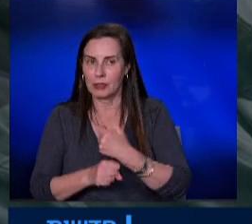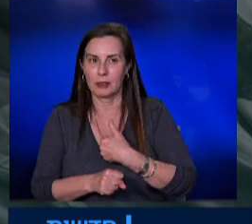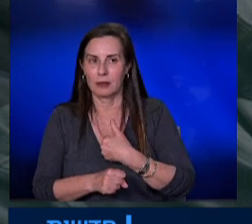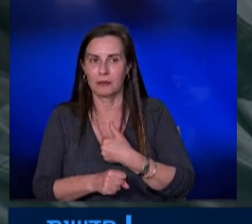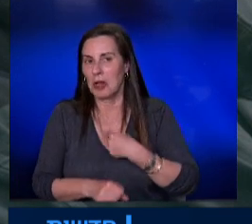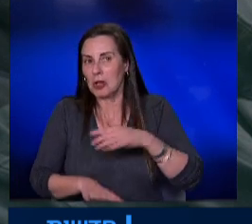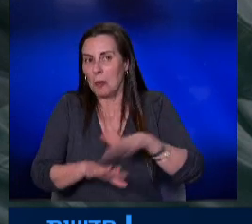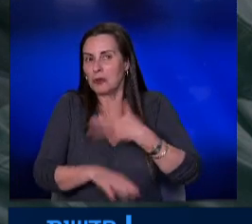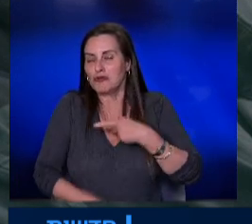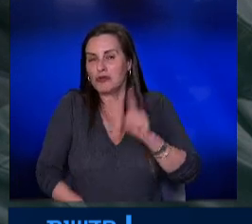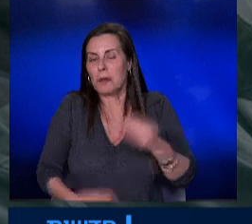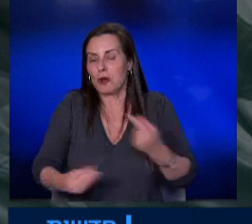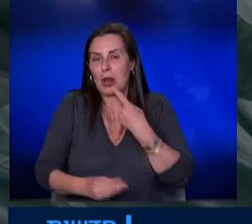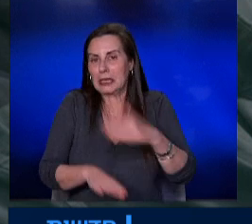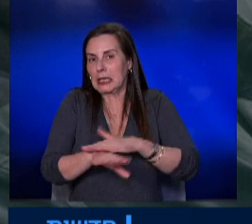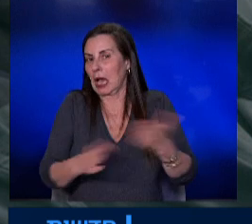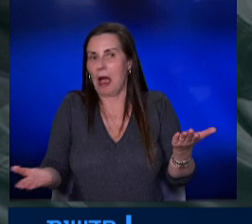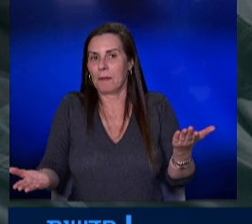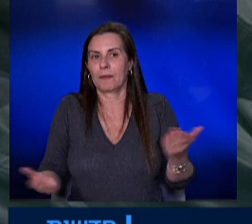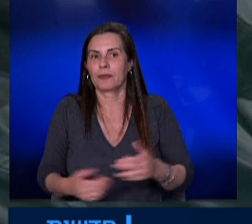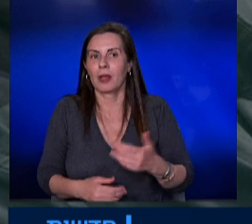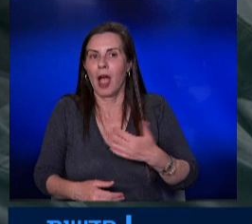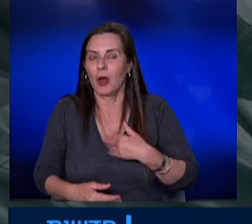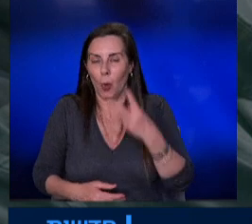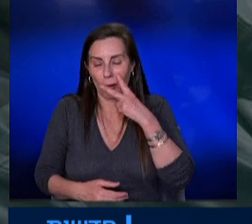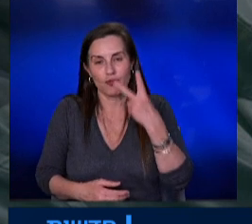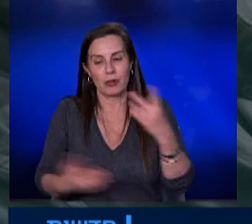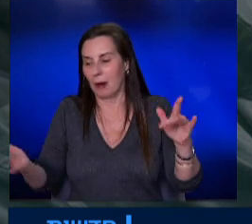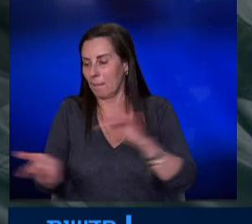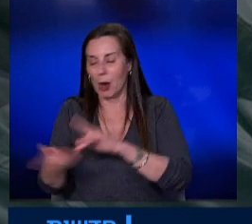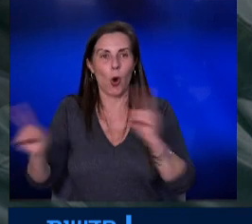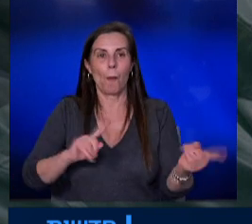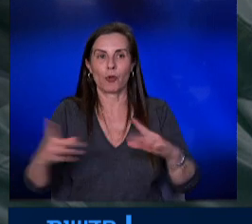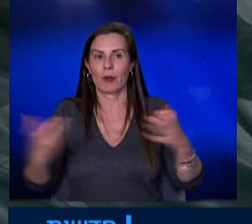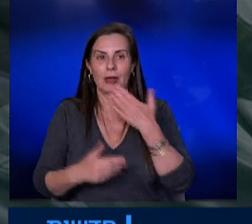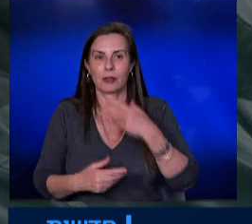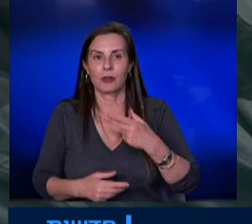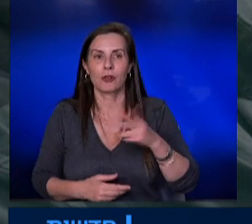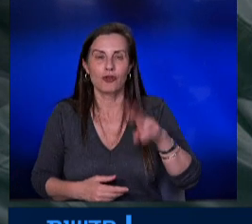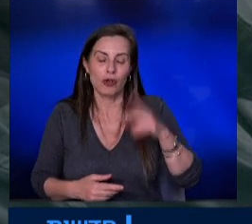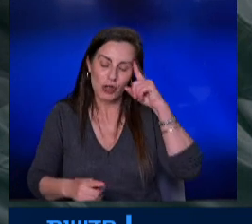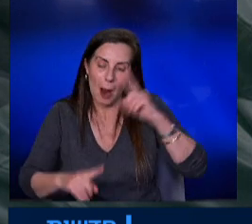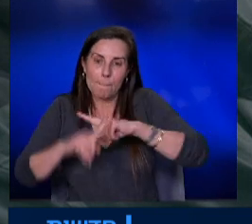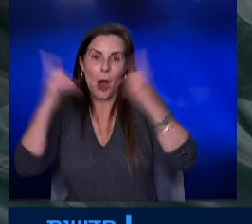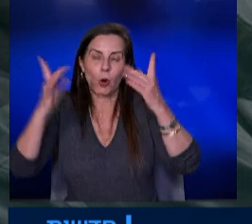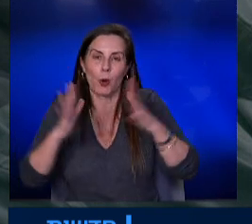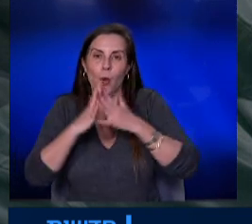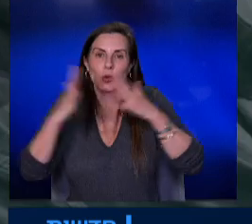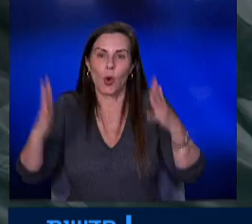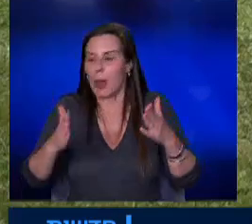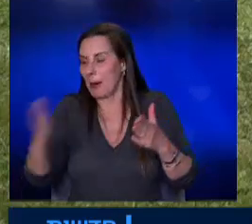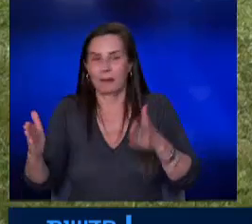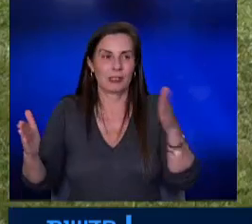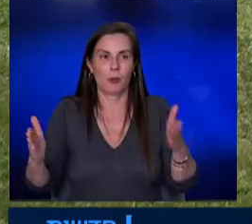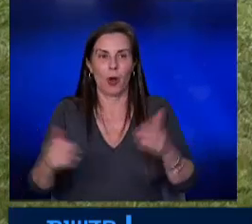עשיתי, ואני לא מרגיש שיש לי פה משהו להתנצל. כי אנחנו באים משני קצוות של החברה הישראלית, שיש ביניהם מחלוקת מאוד מאוד